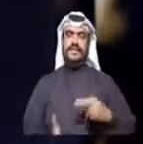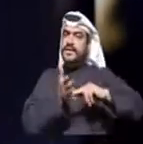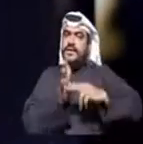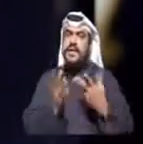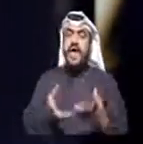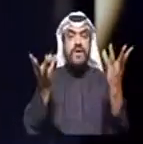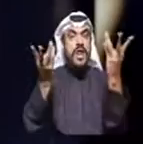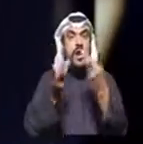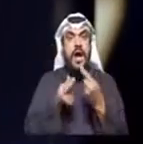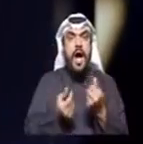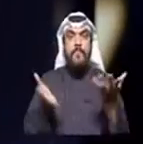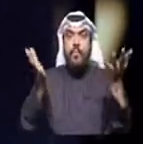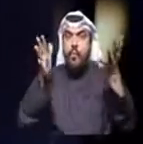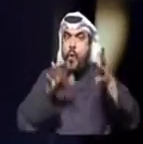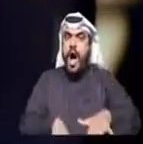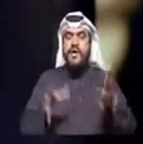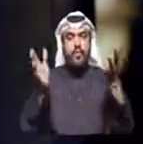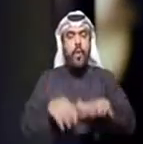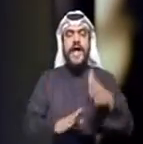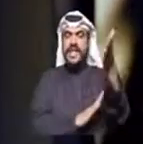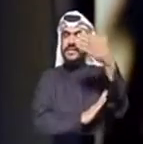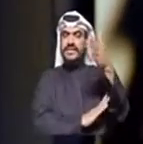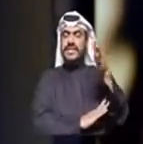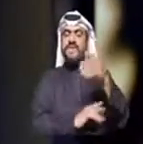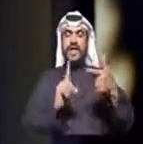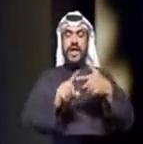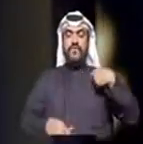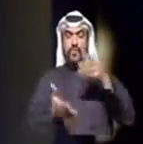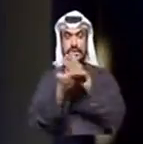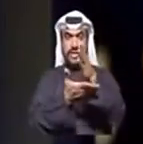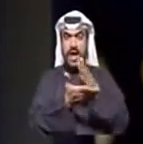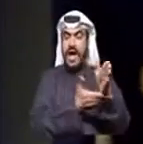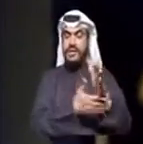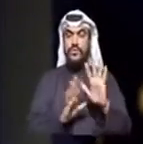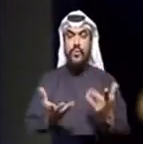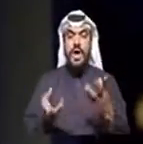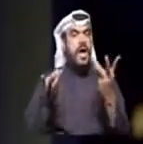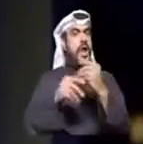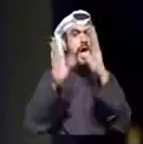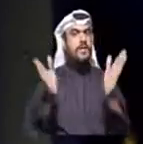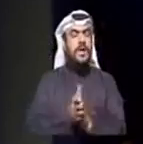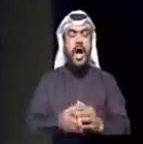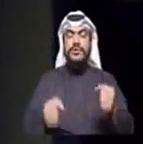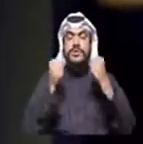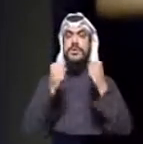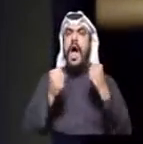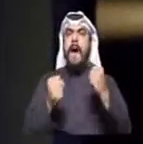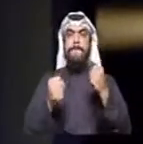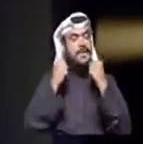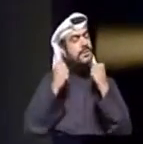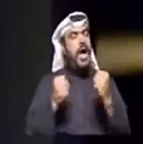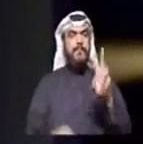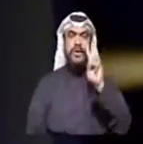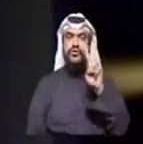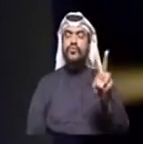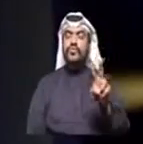الاعتبار الأرقام التي ذكرها سعادة السفير نائب وزير الخارجية، ذكرها بأن أعداد جدا مخيفة والأعداد جدا مهولة.